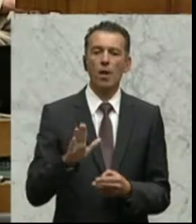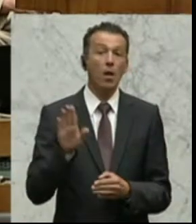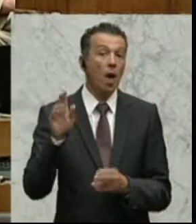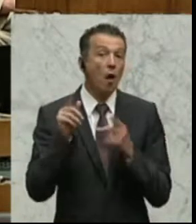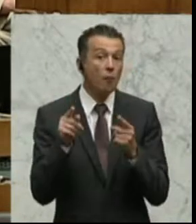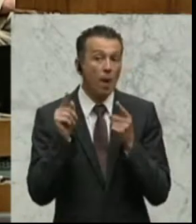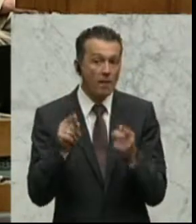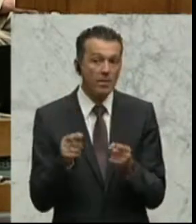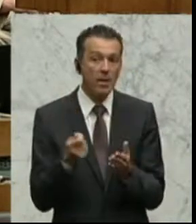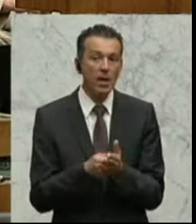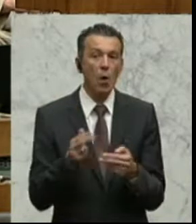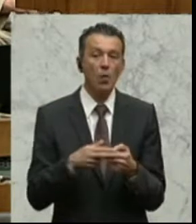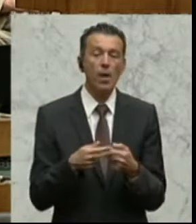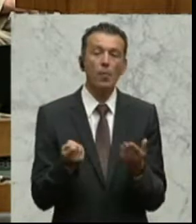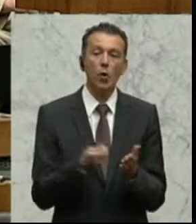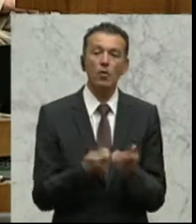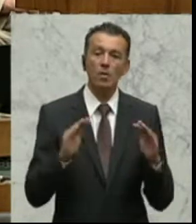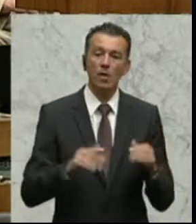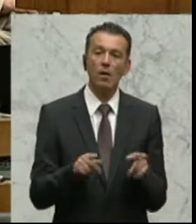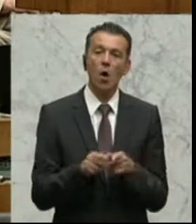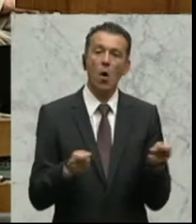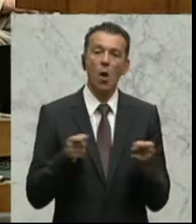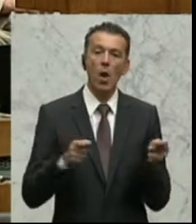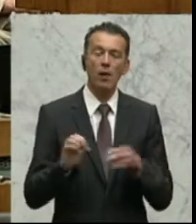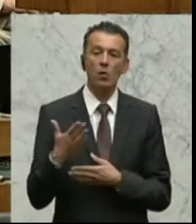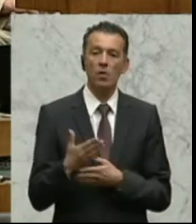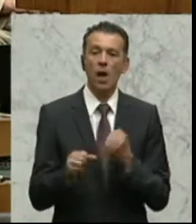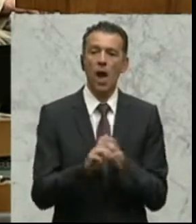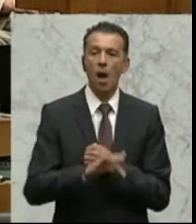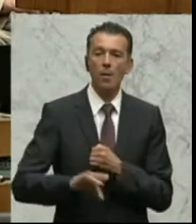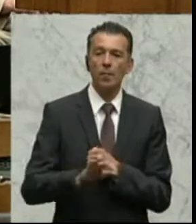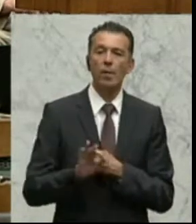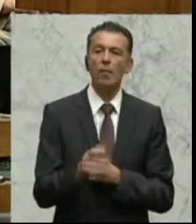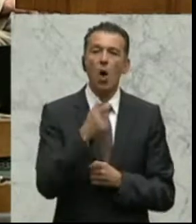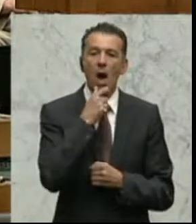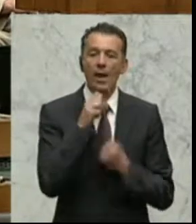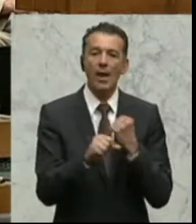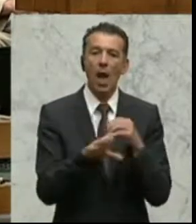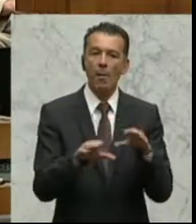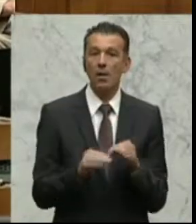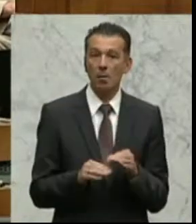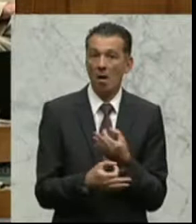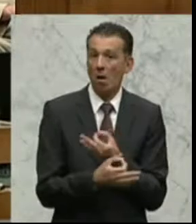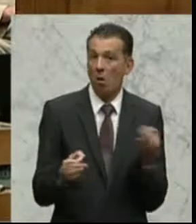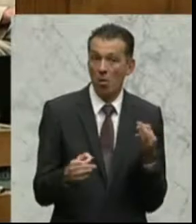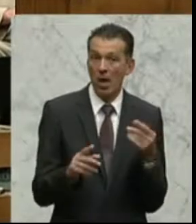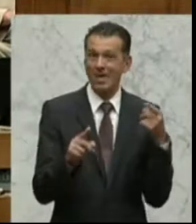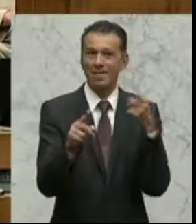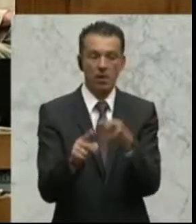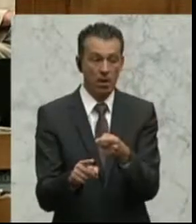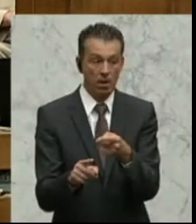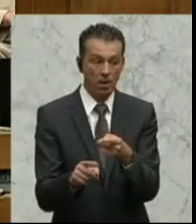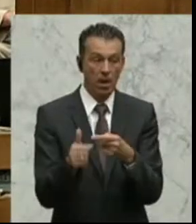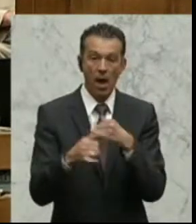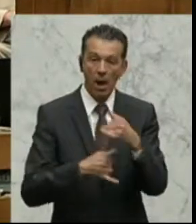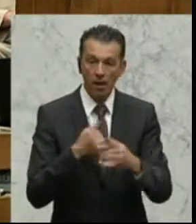einen Lenkungseffekt haben. Wir brauchen Arbeitsplätze für ältere Arbeitnehmer. Sonst werden wir unser Ziel, dass wir ein Jahr oder über